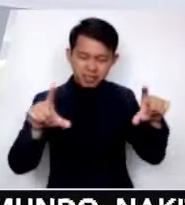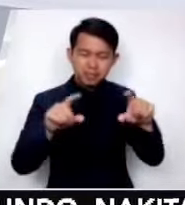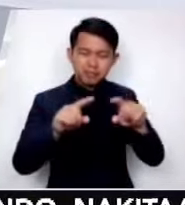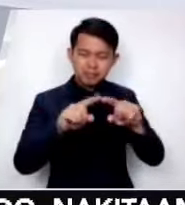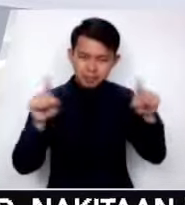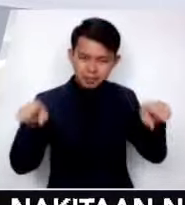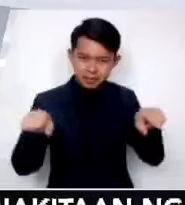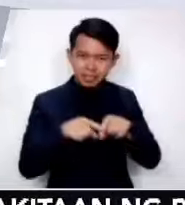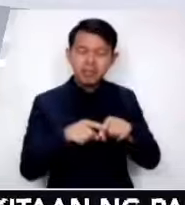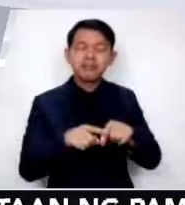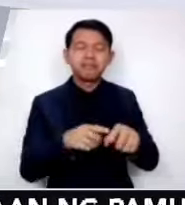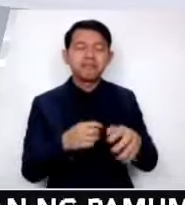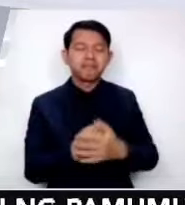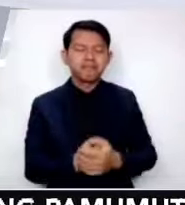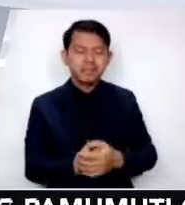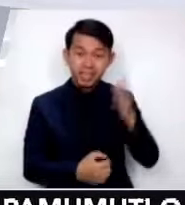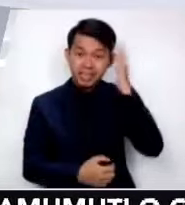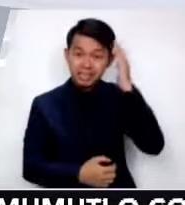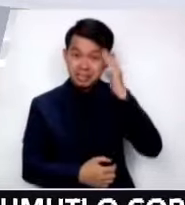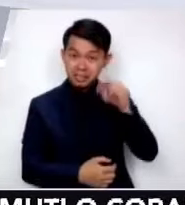oo, hindi, nagtatrabaho na ako yan.